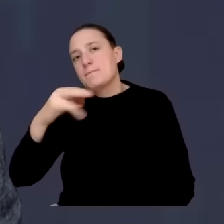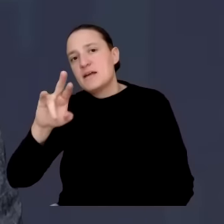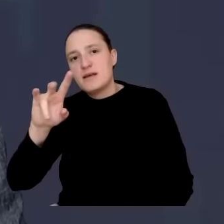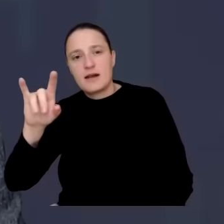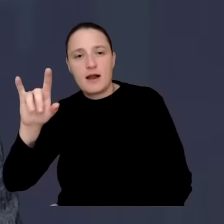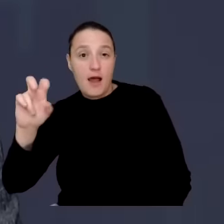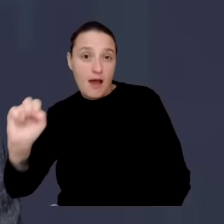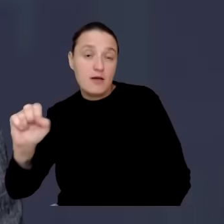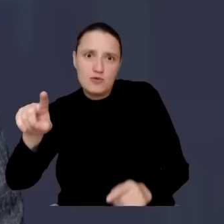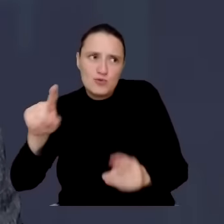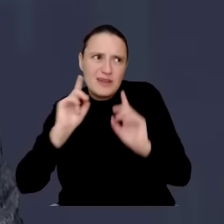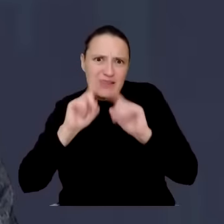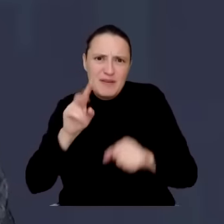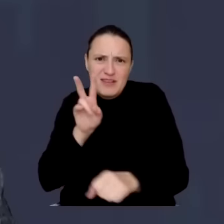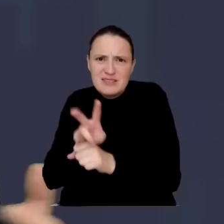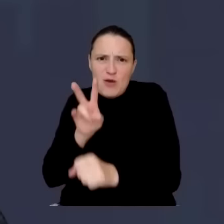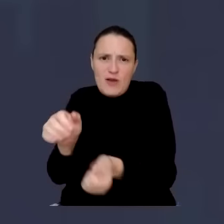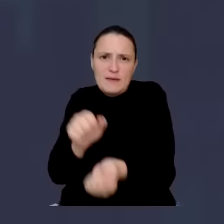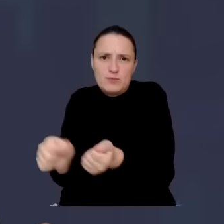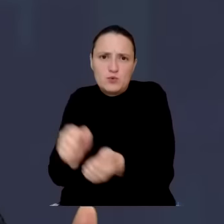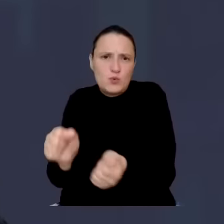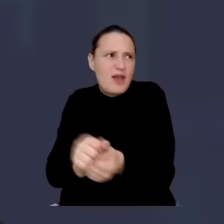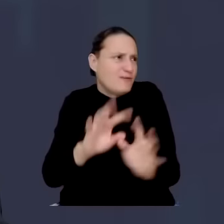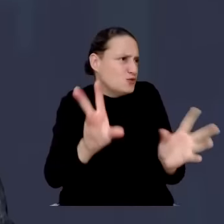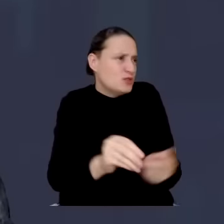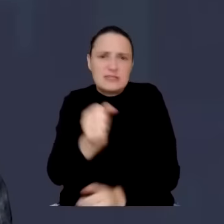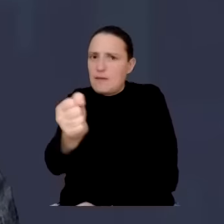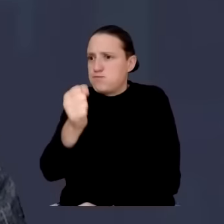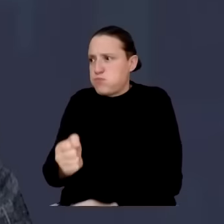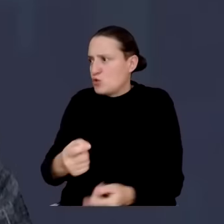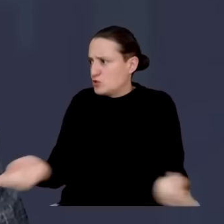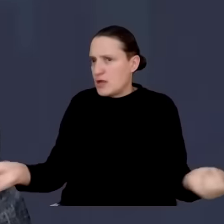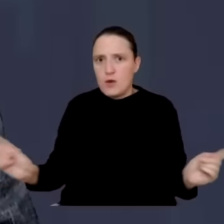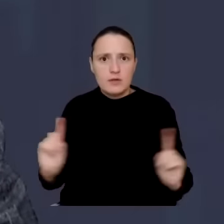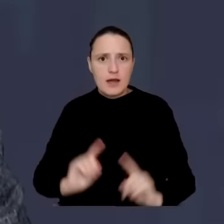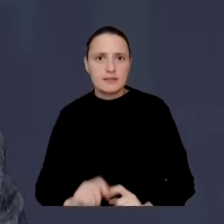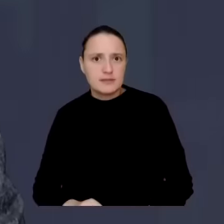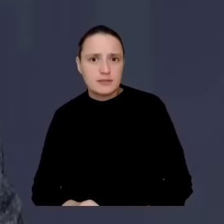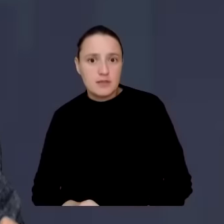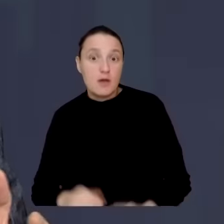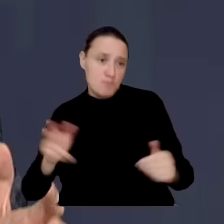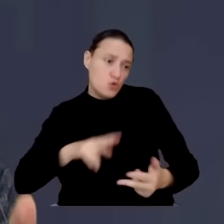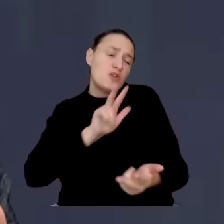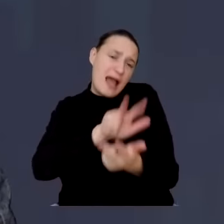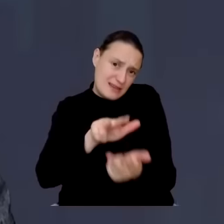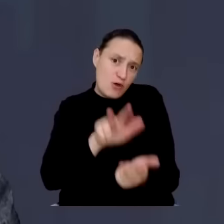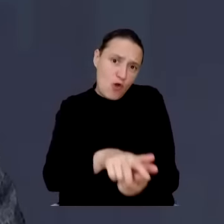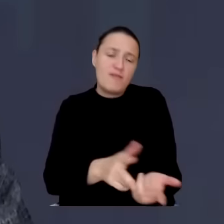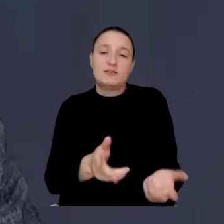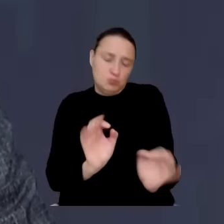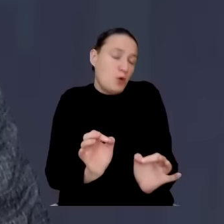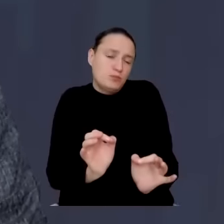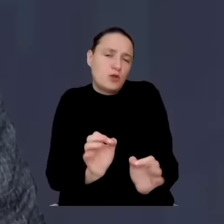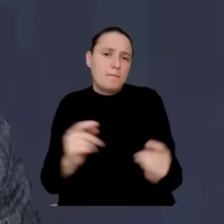jest podważanie zaufania do posłów wszystkich jak tu siedzimy niestety bo to jest tak że my możemy atakować i słusznie